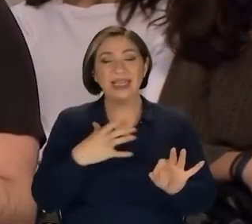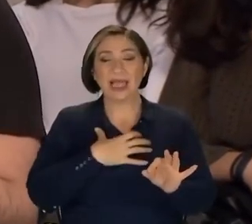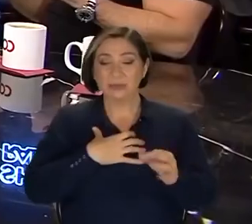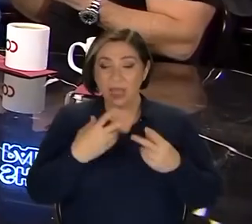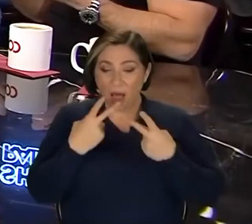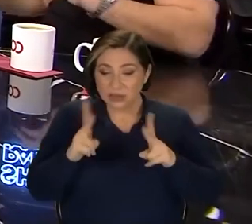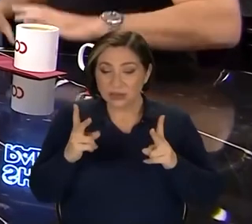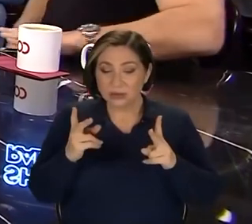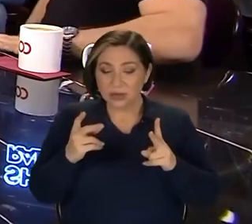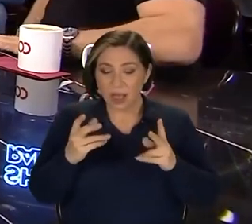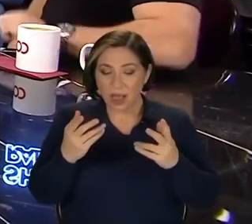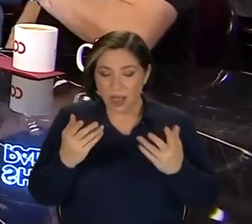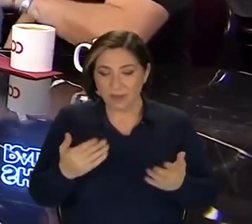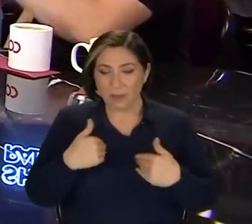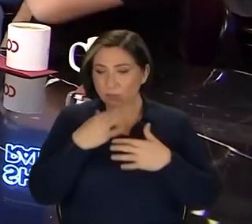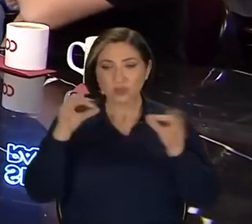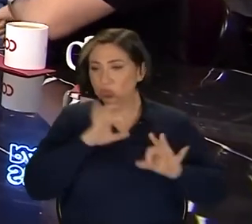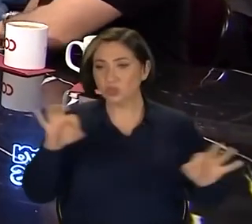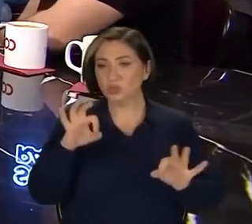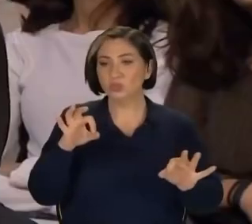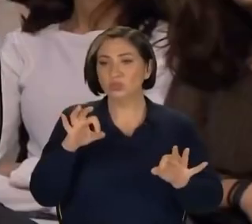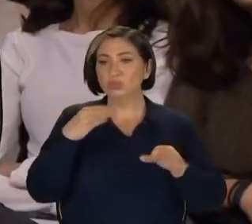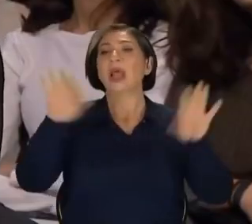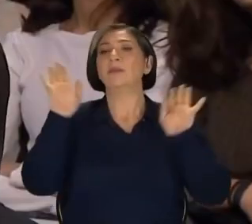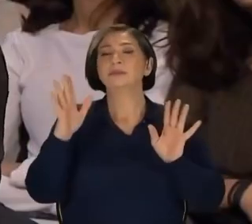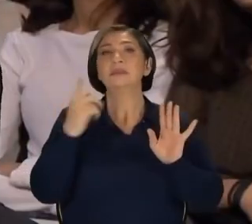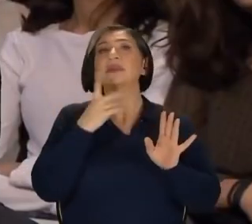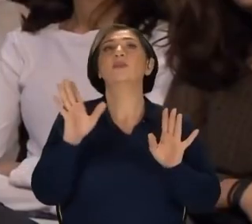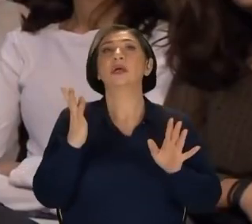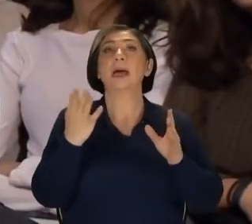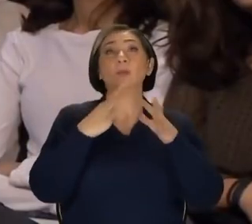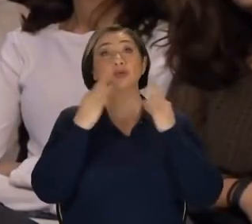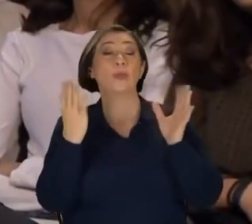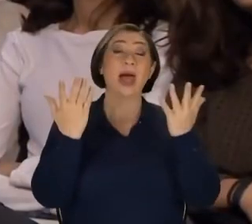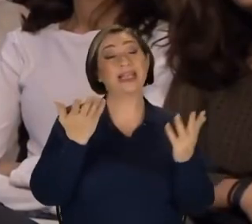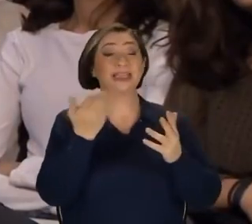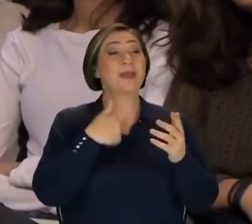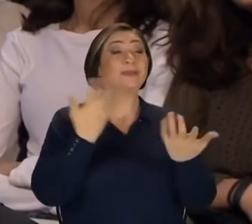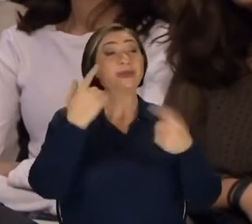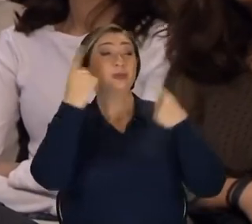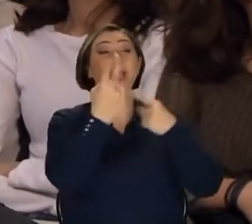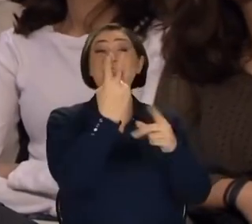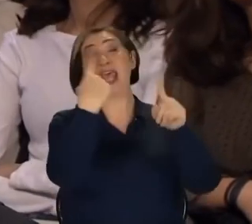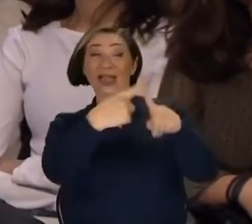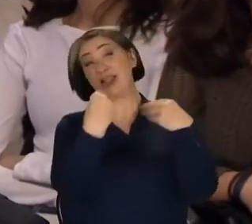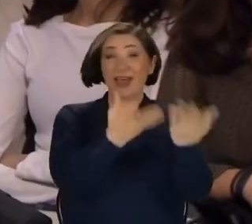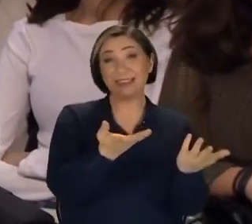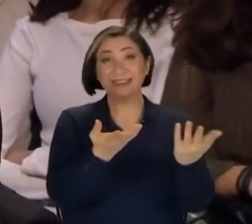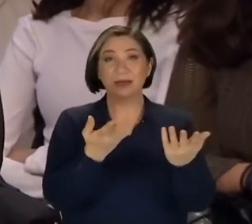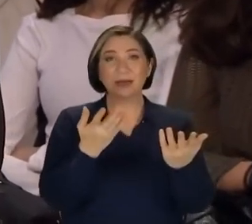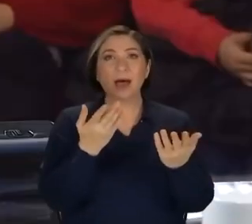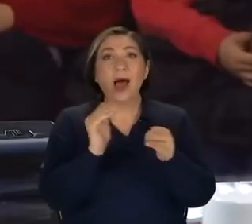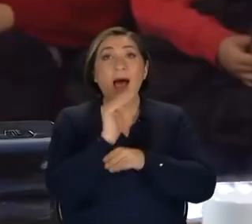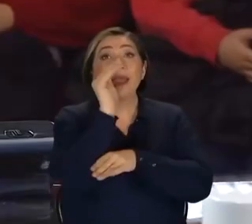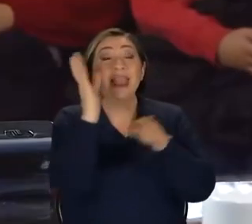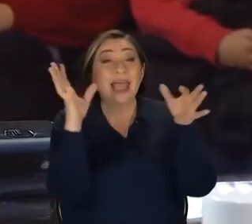itiraf etmiyoruz. Yani mutluyum. Hadi bakalım benim için ne düşünüyorsan Allah sana iki katını versin falan. Hani